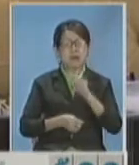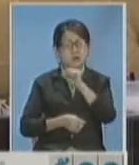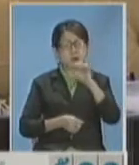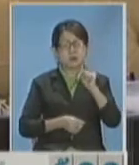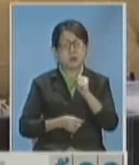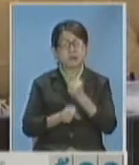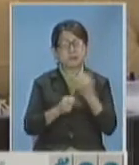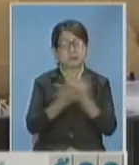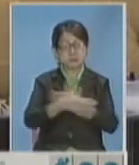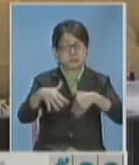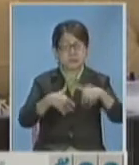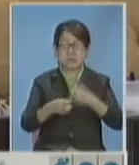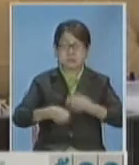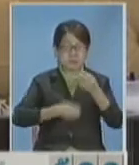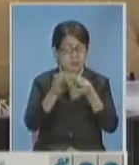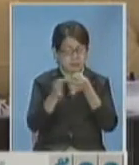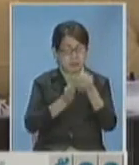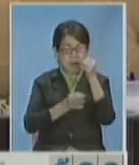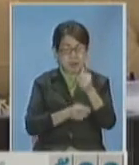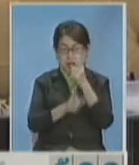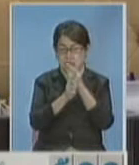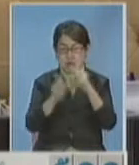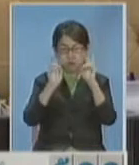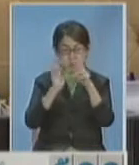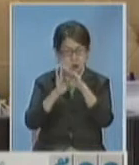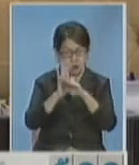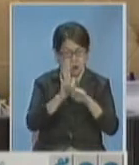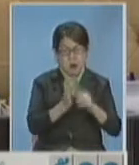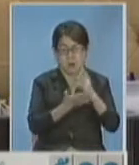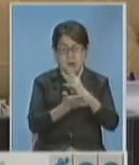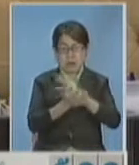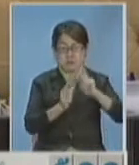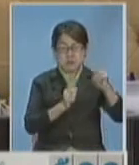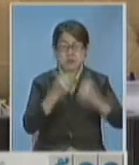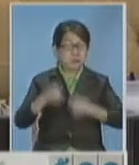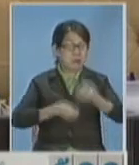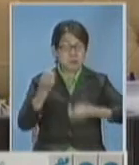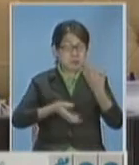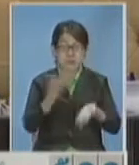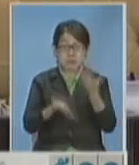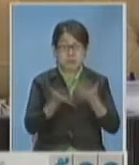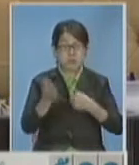ได้เต็มที่แต่ต้องอยู่ในกรอบของงบประมาณวาระสองครับไม่ใช่อยากพูดอะไรก็ได้นะ